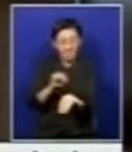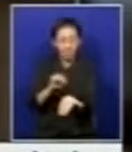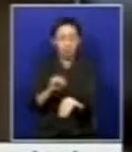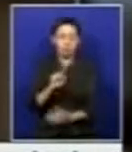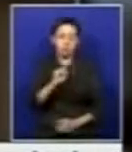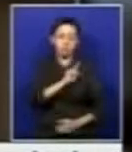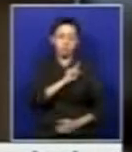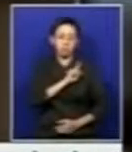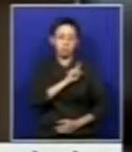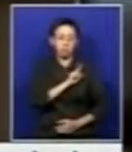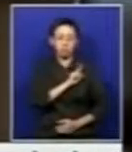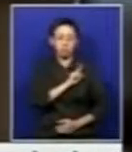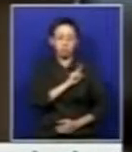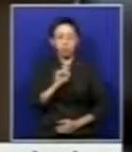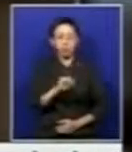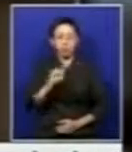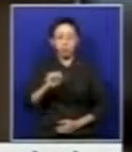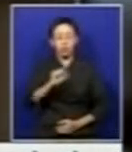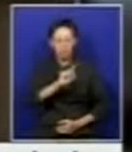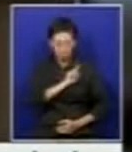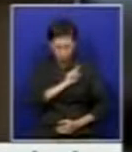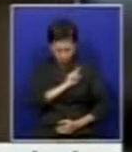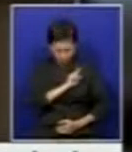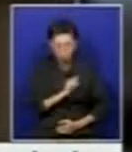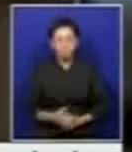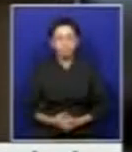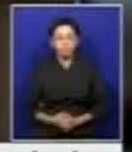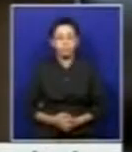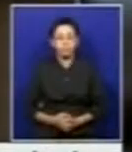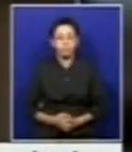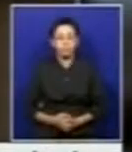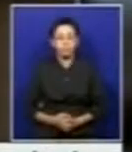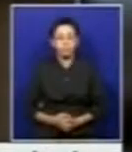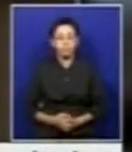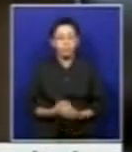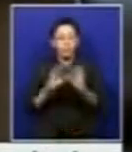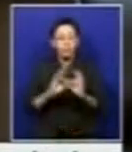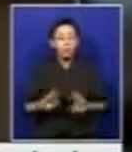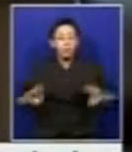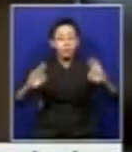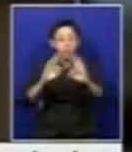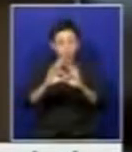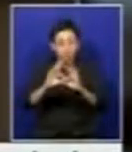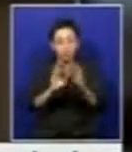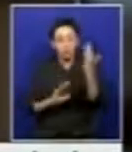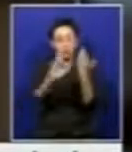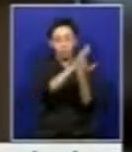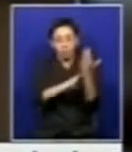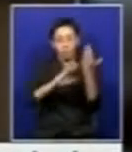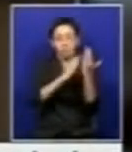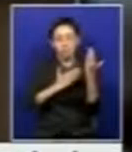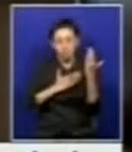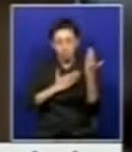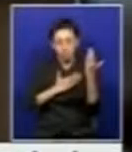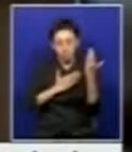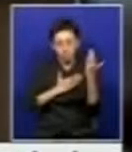ที่โดยตรงของสภาผู้แทนราษฎรแล้วมันเป็นความสำคัญของประเทศชาติบ้านเมืองด้วยที่